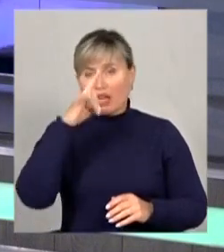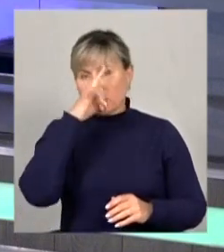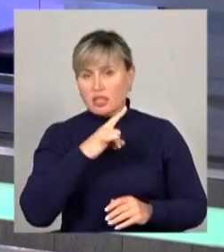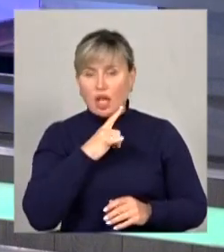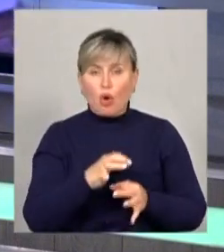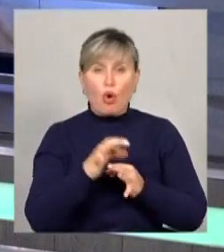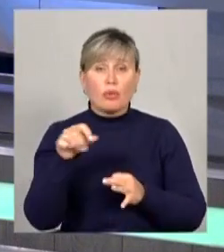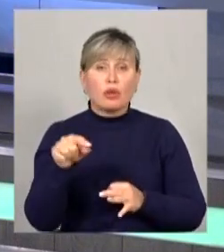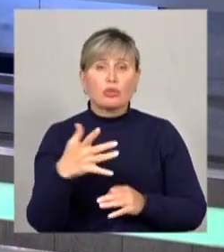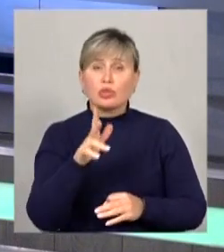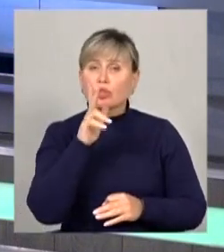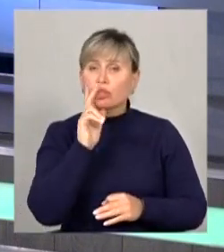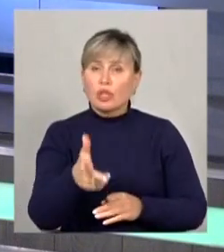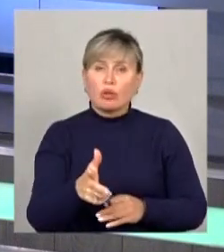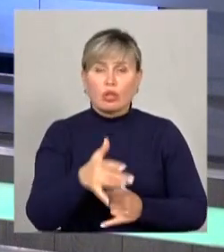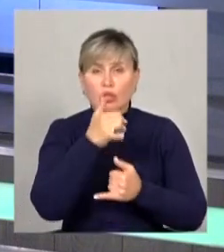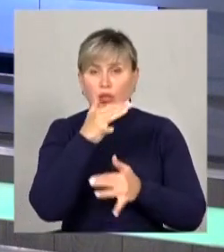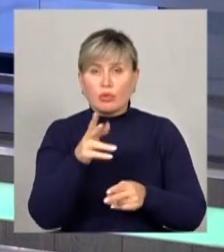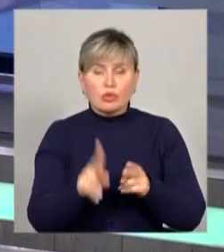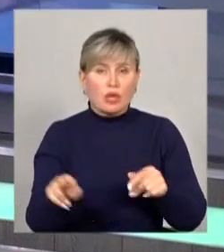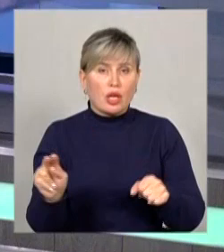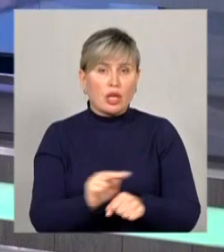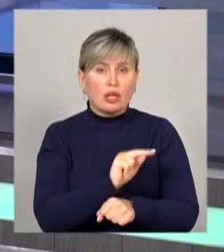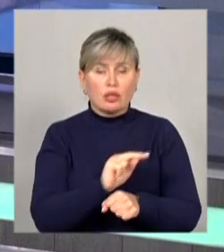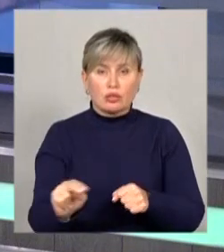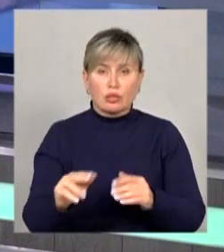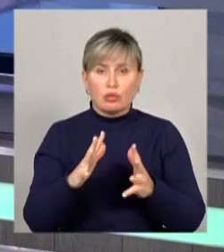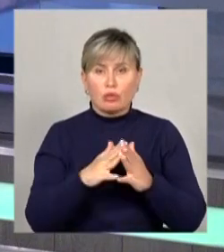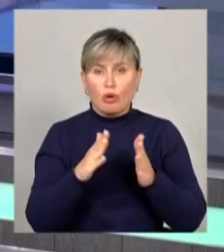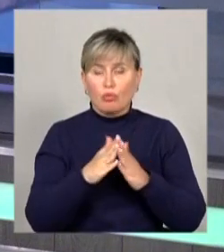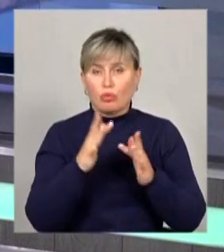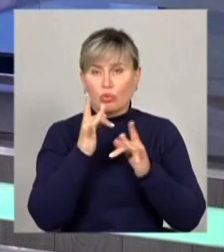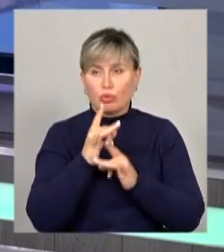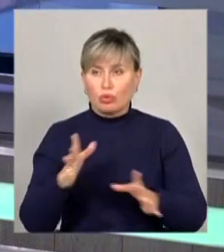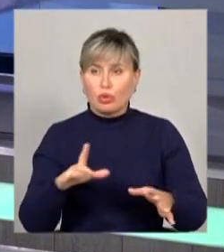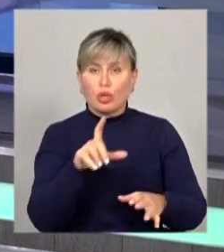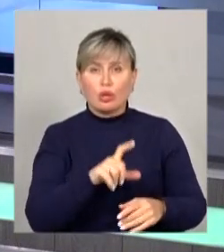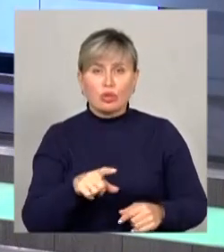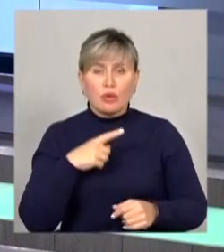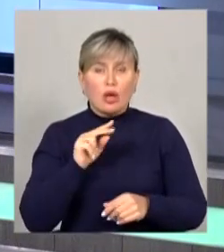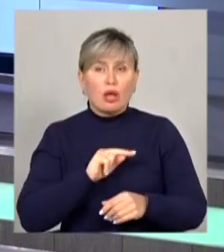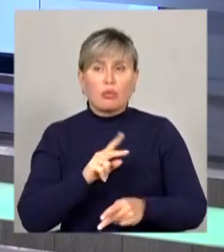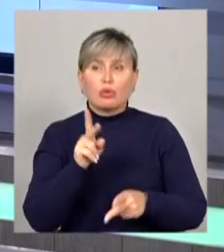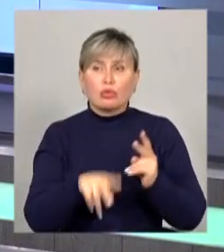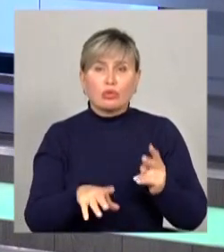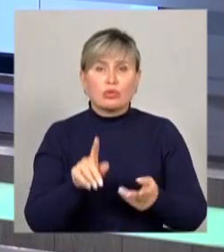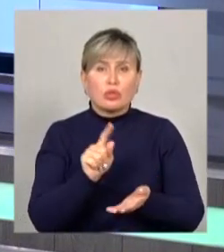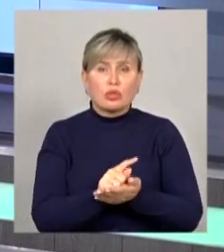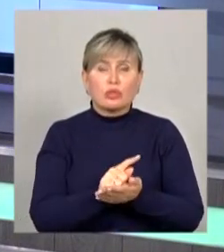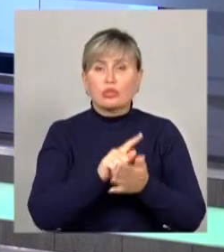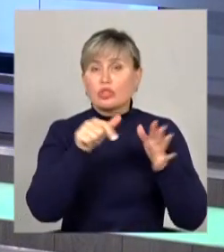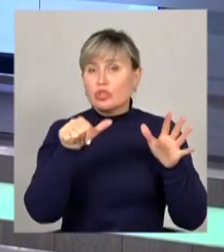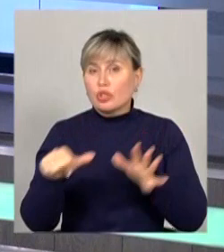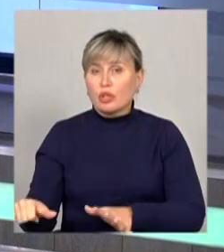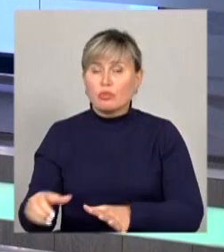вот уже 3-й год подряд не могут завершить реконструкцию сельского дома культуры. Люди утверждают, работы должны были закончить за